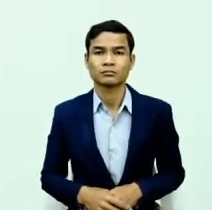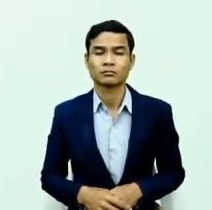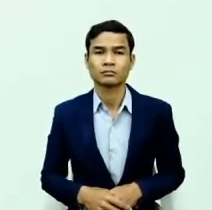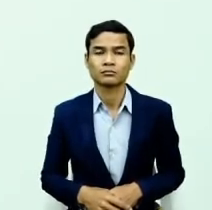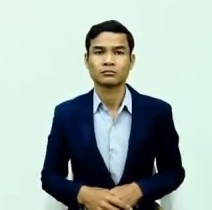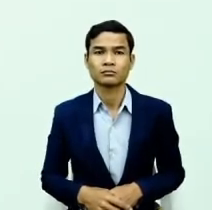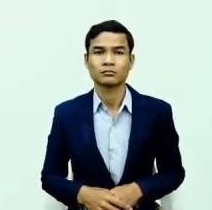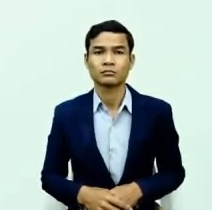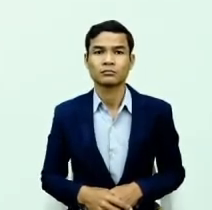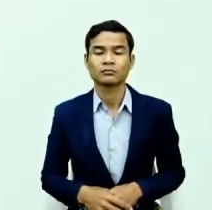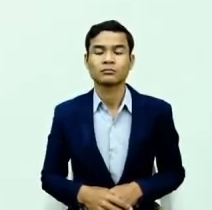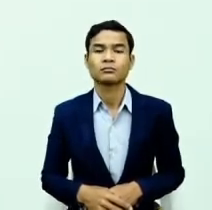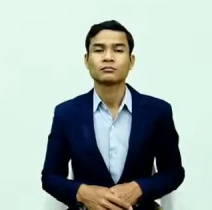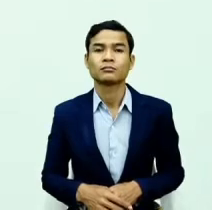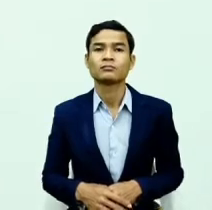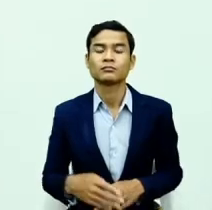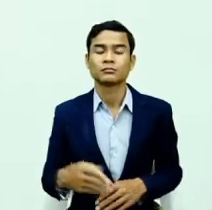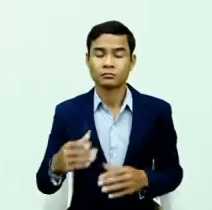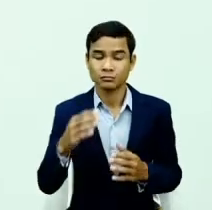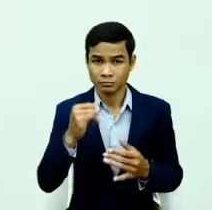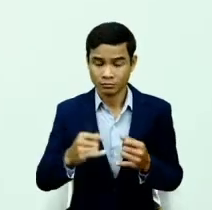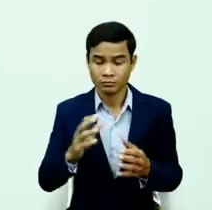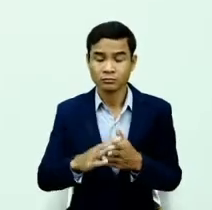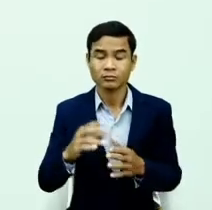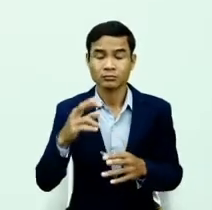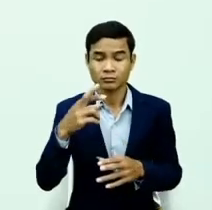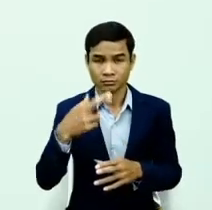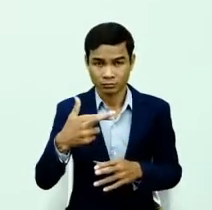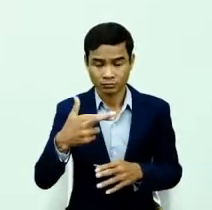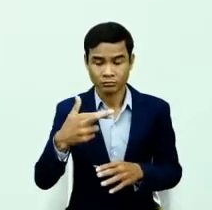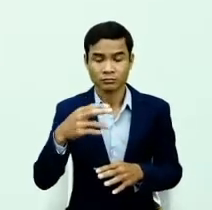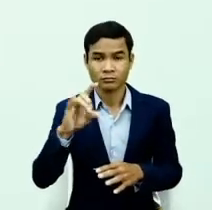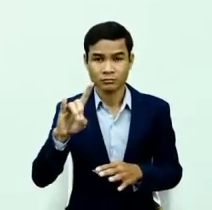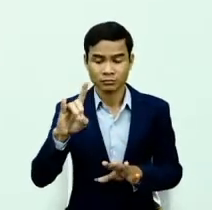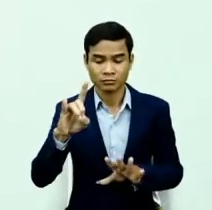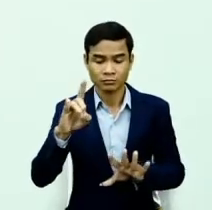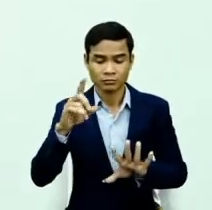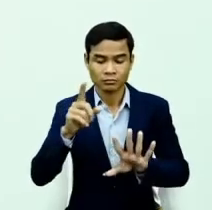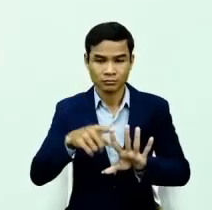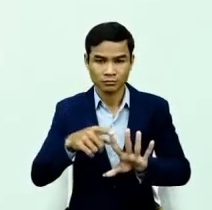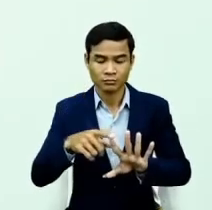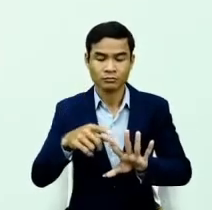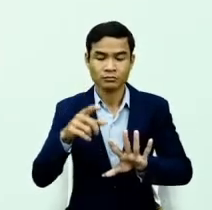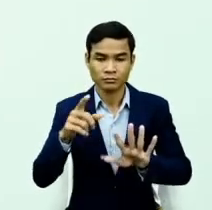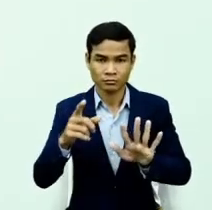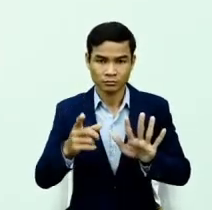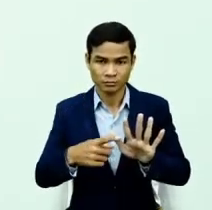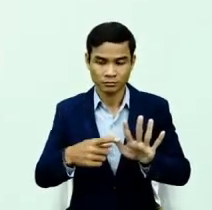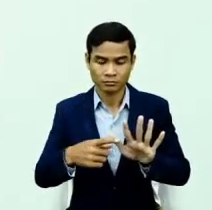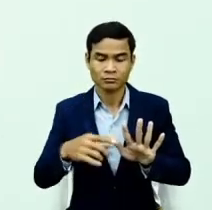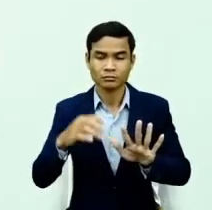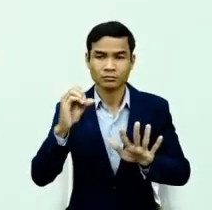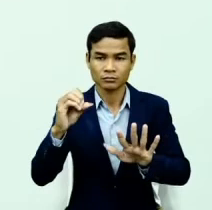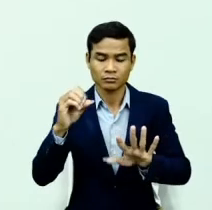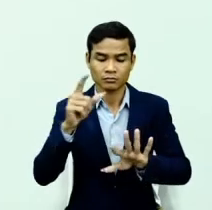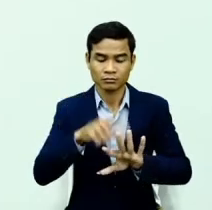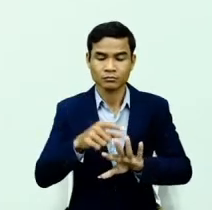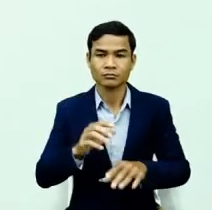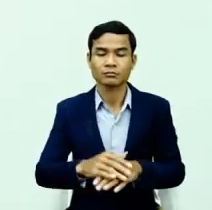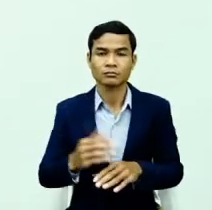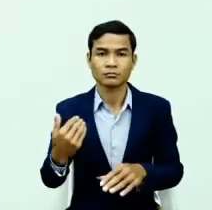chà bắn bằng tọa trong cào chà nếu cái chìa bị ớ mà tính tọa tình ọc này nè ớ mà miên ạ